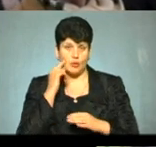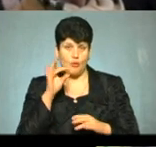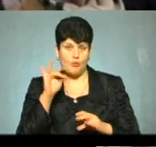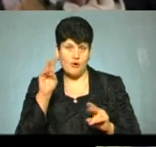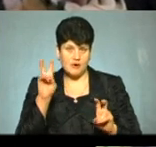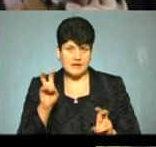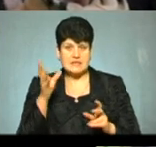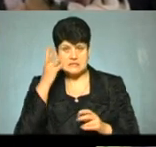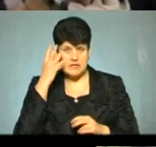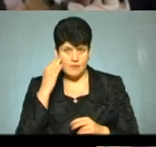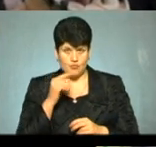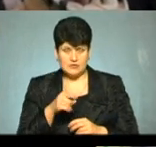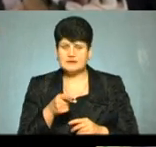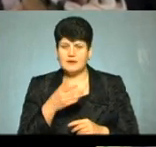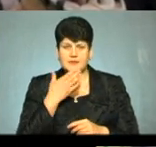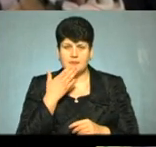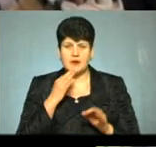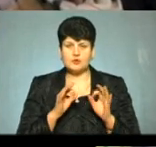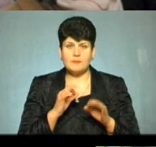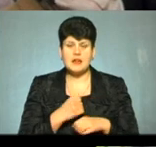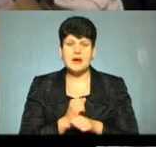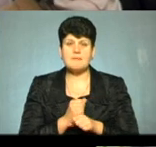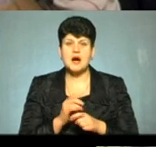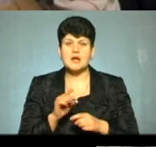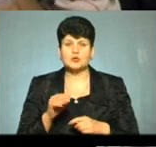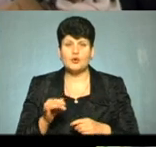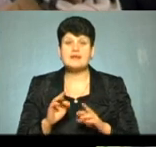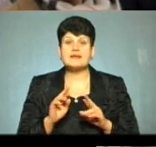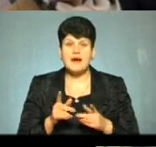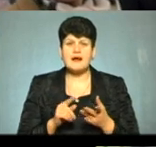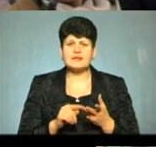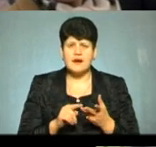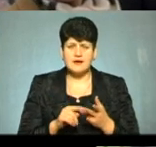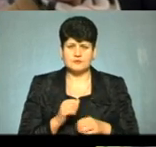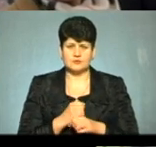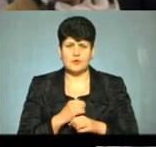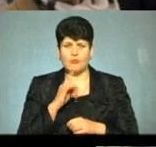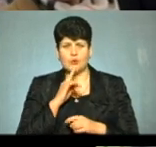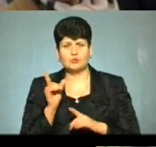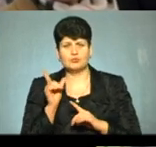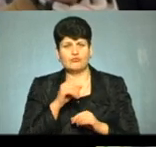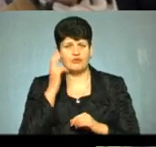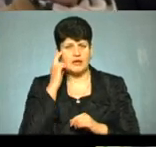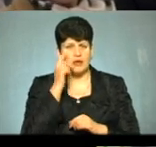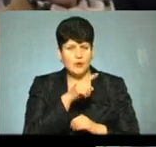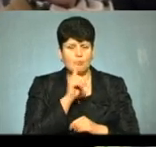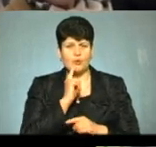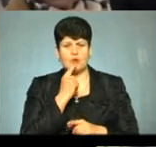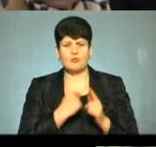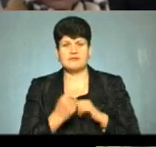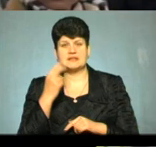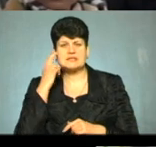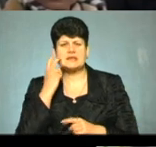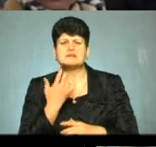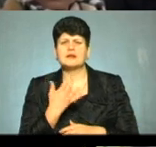них. В санаторії Медобори немає нормальної лабораторії. Як аналізи, поки підуть в Київ, поки